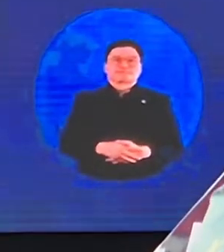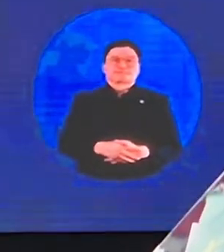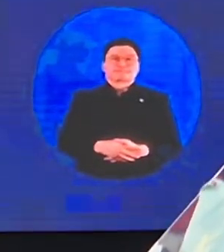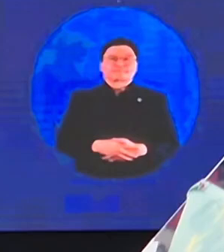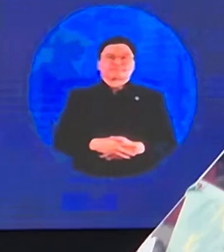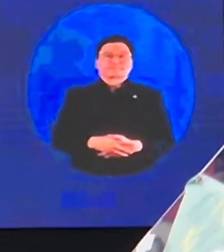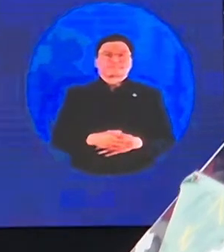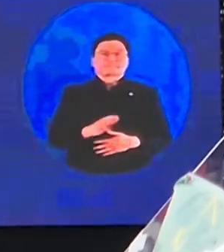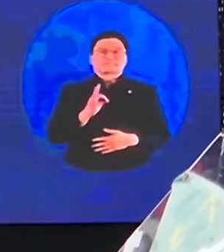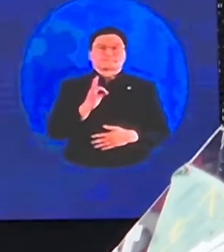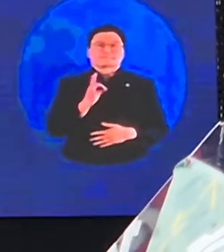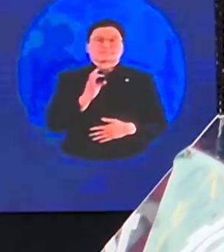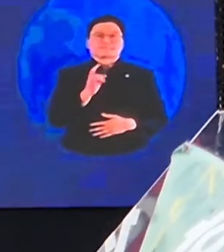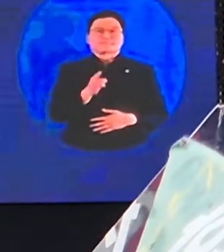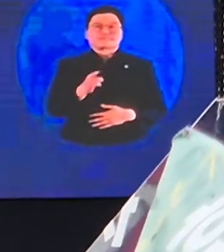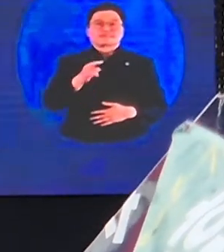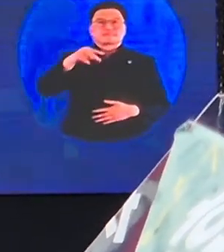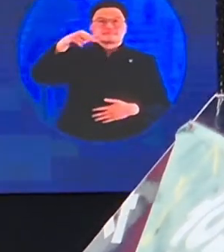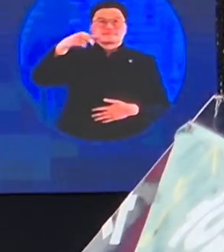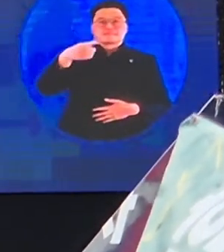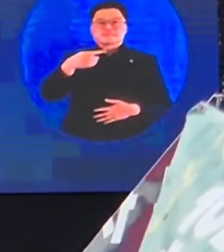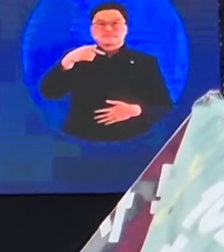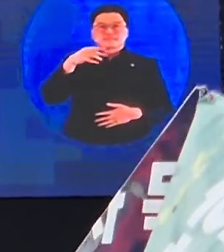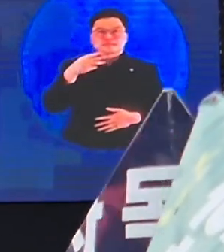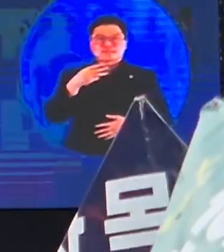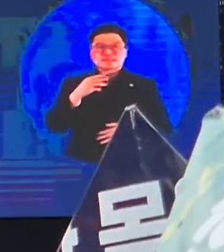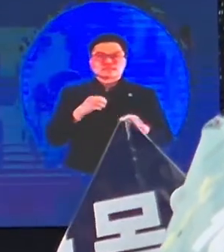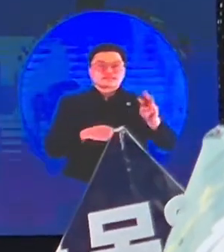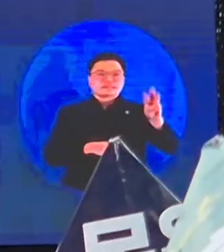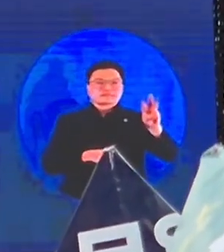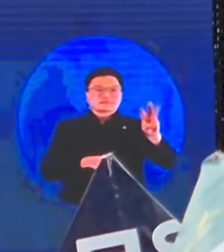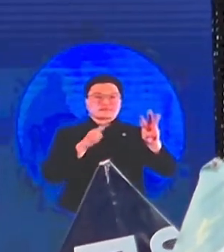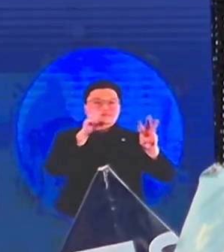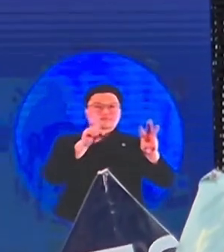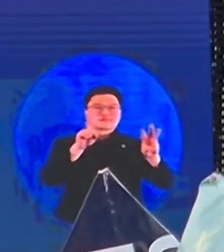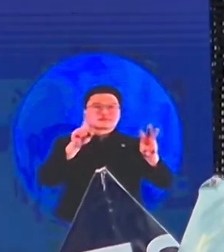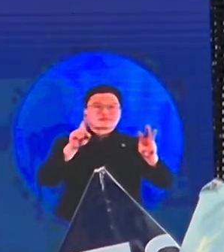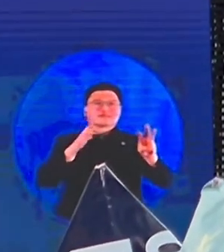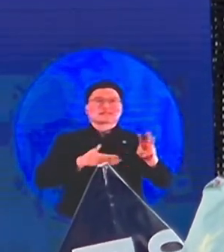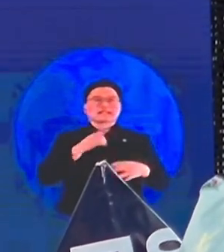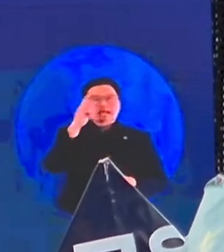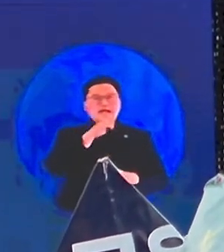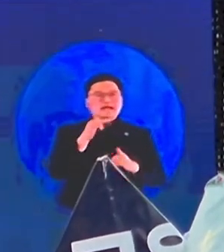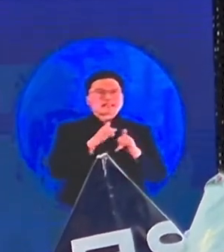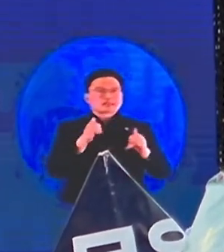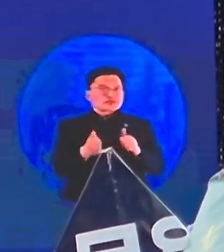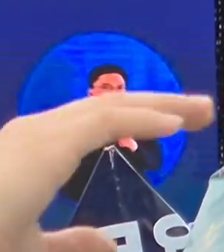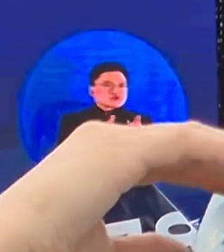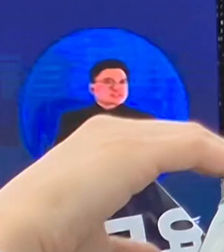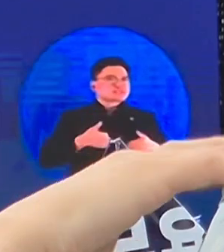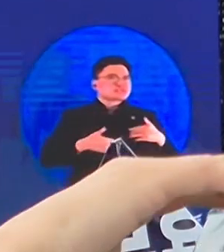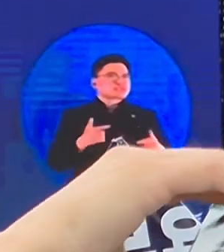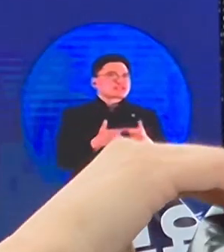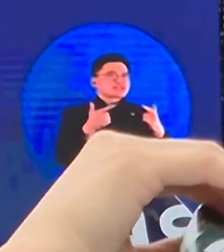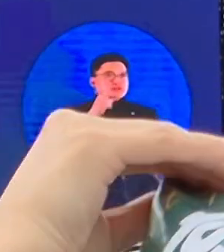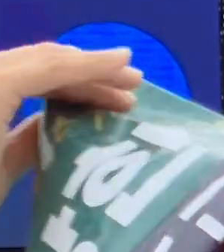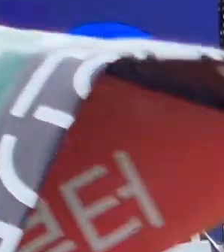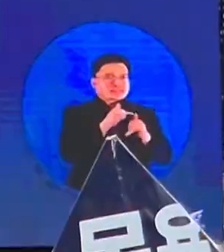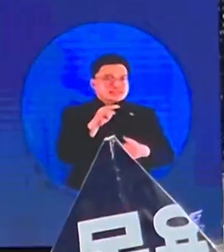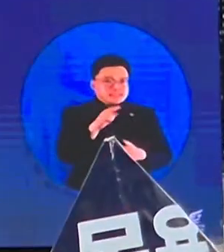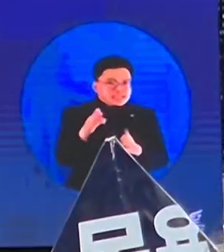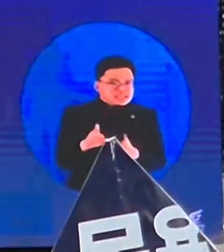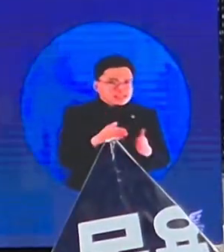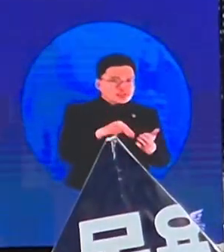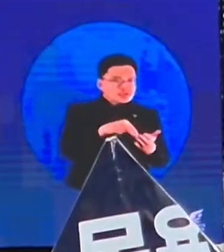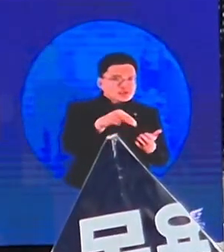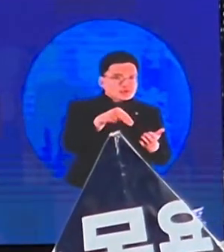에스겔 33장 11절에 나는 악인이 죽는 것을 기뻐하지 아니하고 악인이 그의 길에서